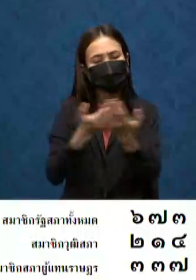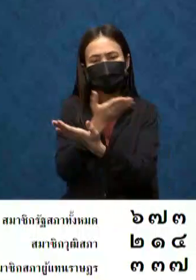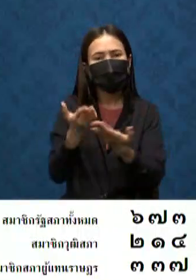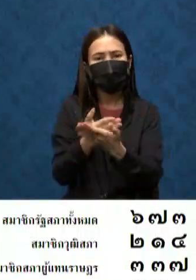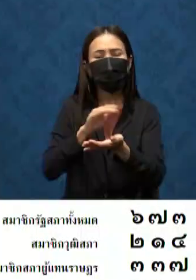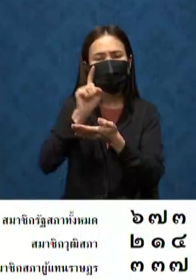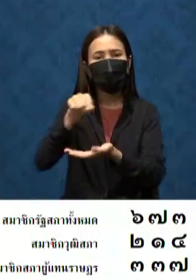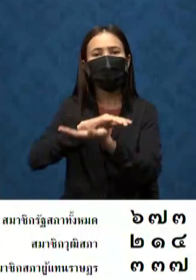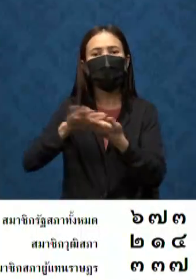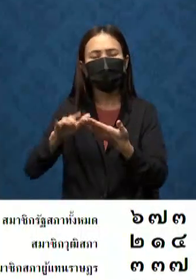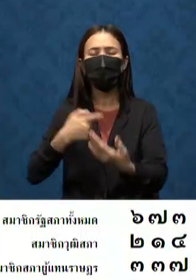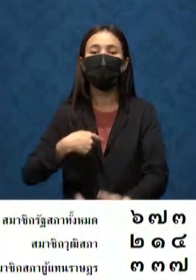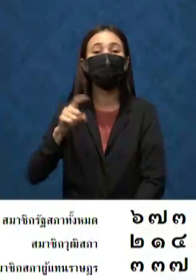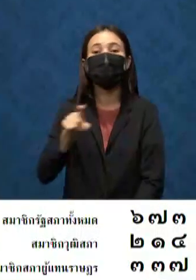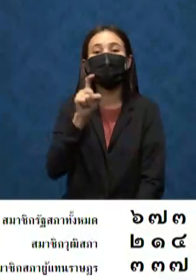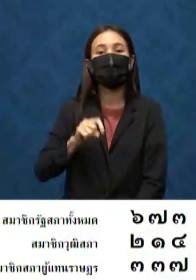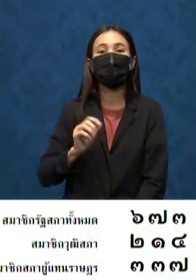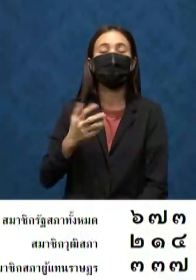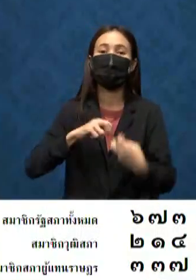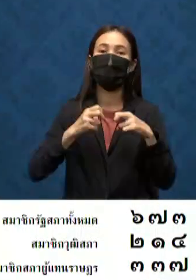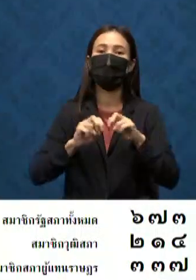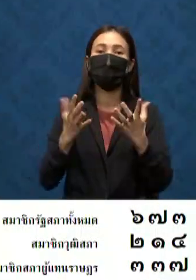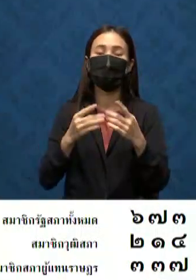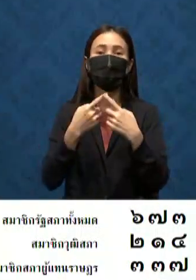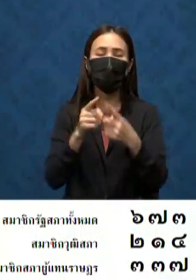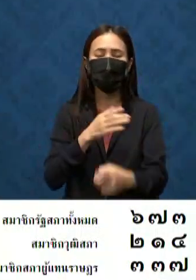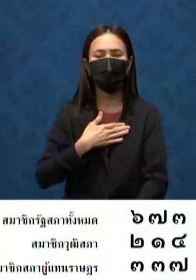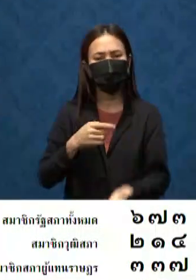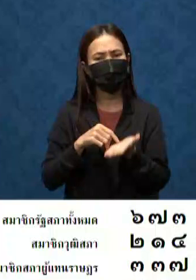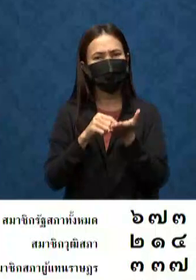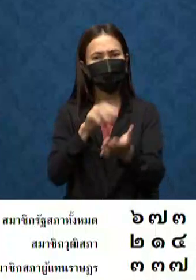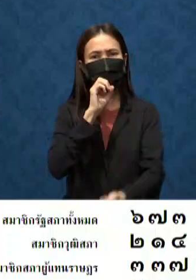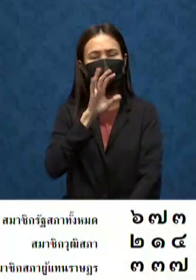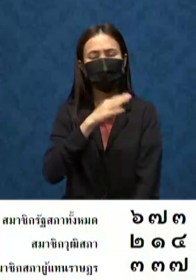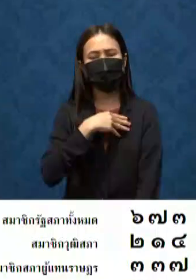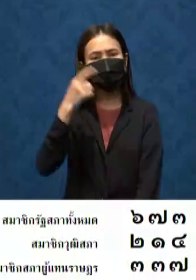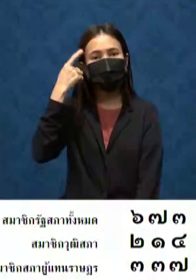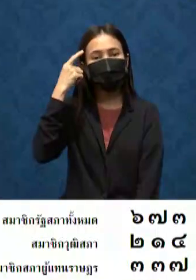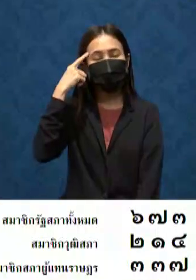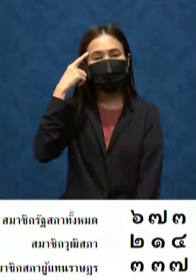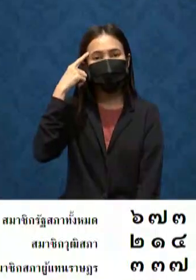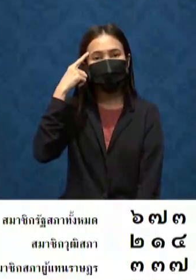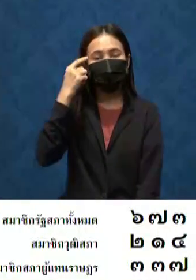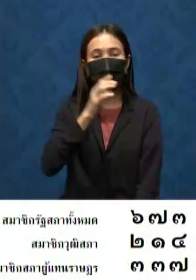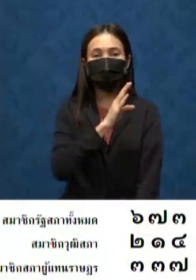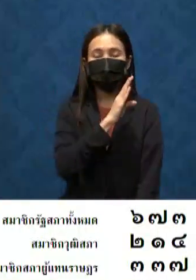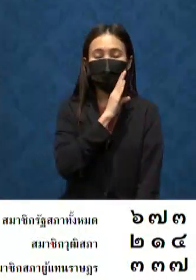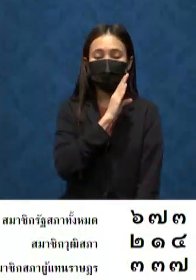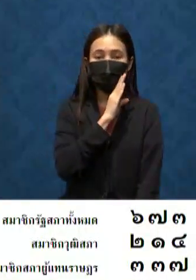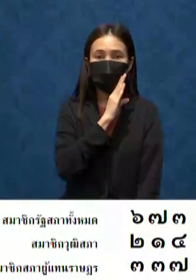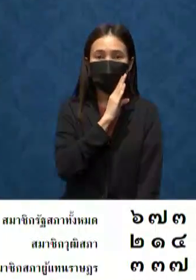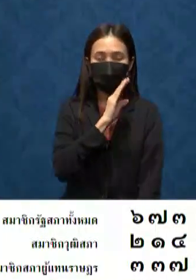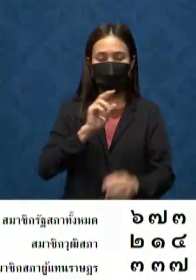ติดใจแต่พอท่านหยิบยกซึ่งผมเห็นว่าการนำออกจาก